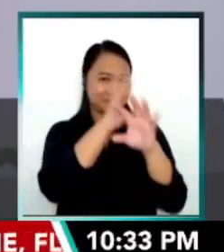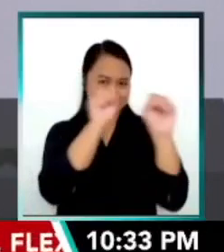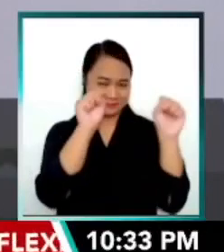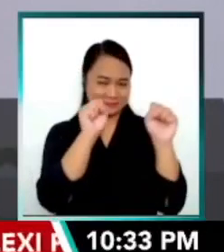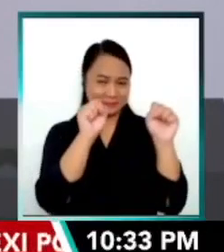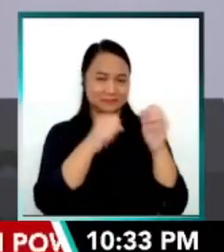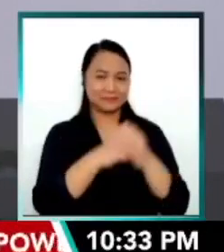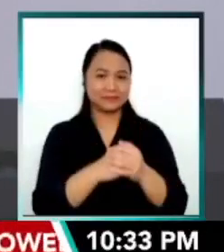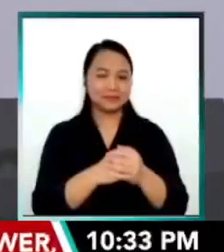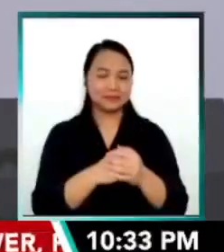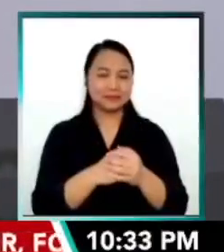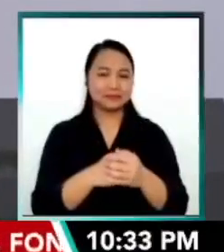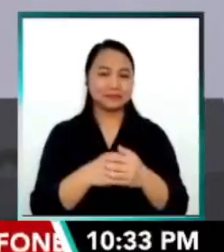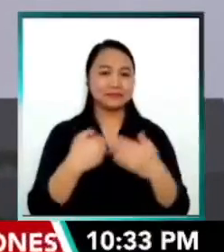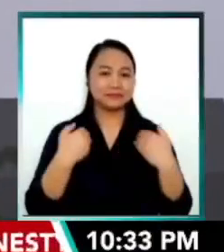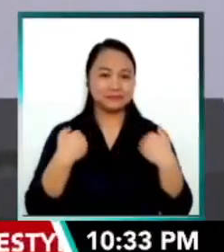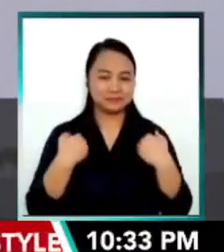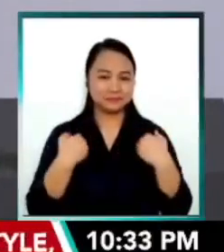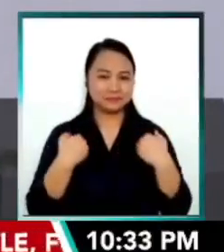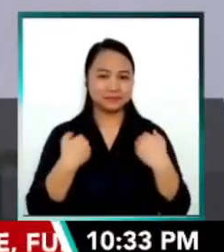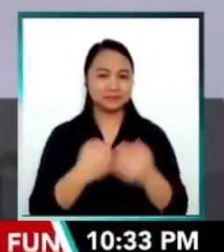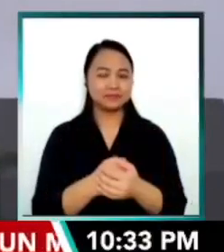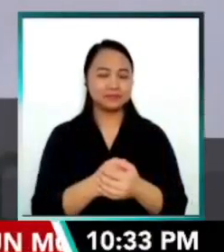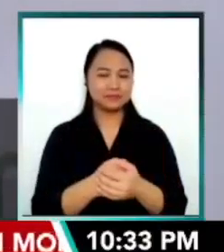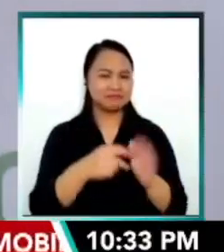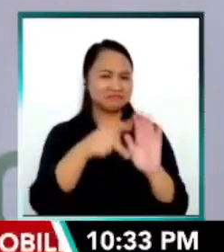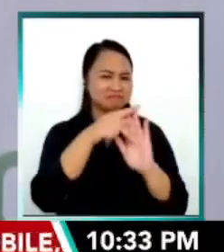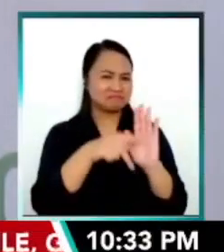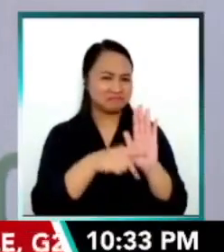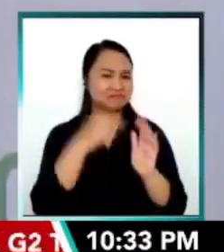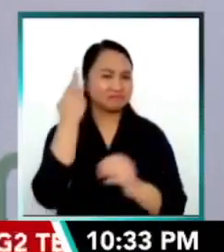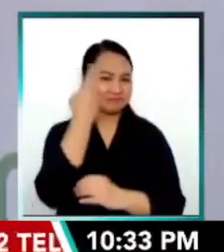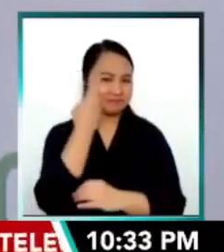ang pagiging rason kung bakit tumataas ang kaso.